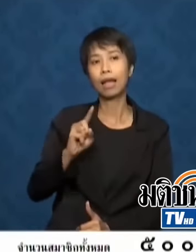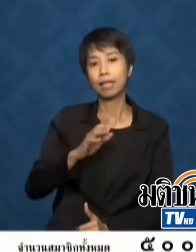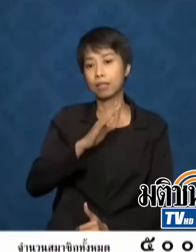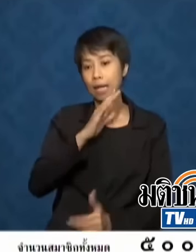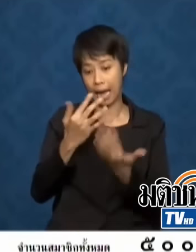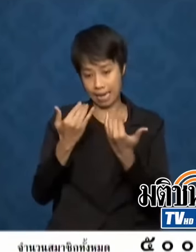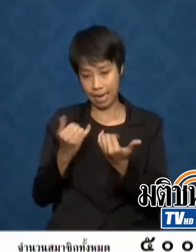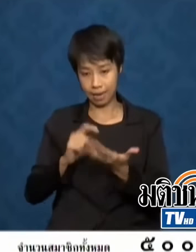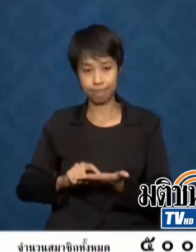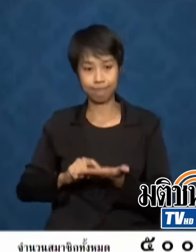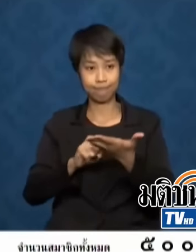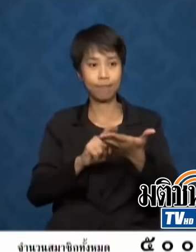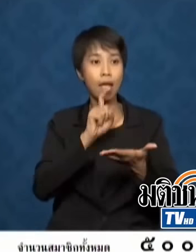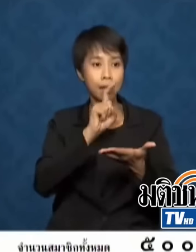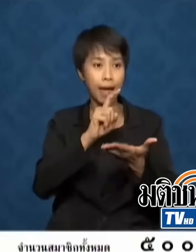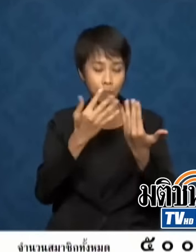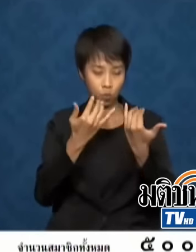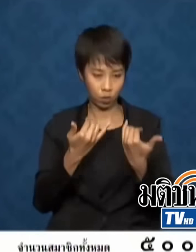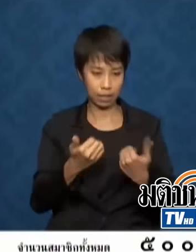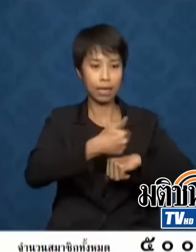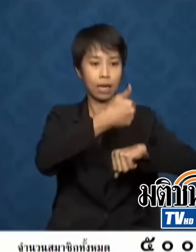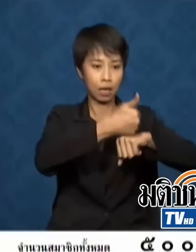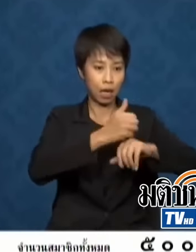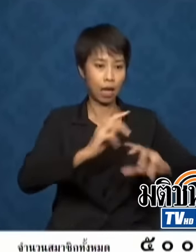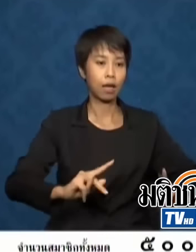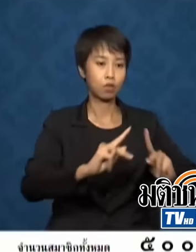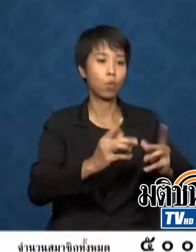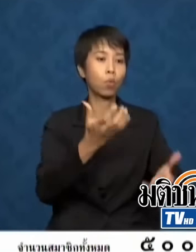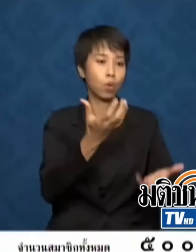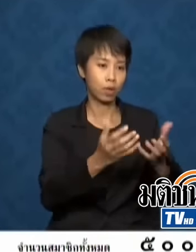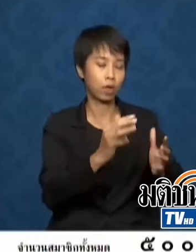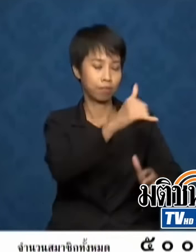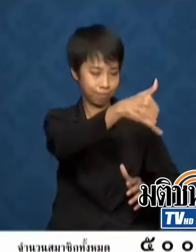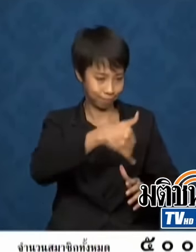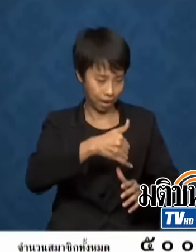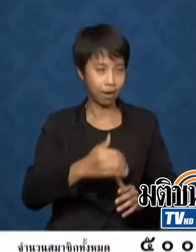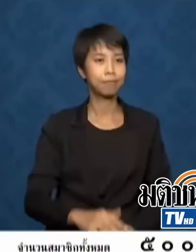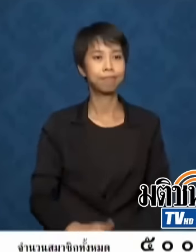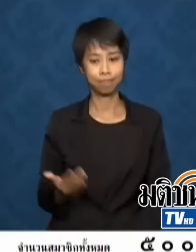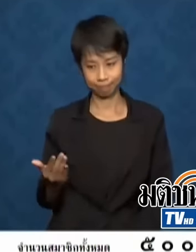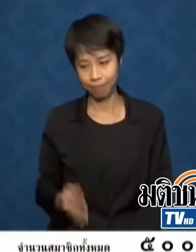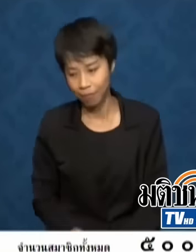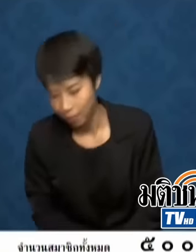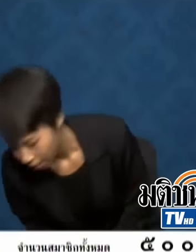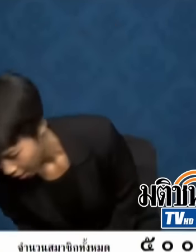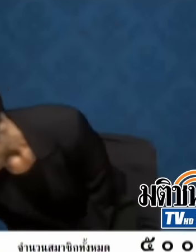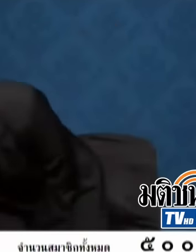ทู้นี้ท่านรัฐมนตรีว่าการกระทรวงยุติธรรมจะมาตอบแทนท่านนายกรัฐมนตรีเชิญครับเชิญครับ